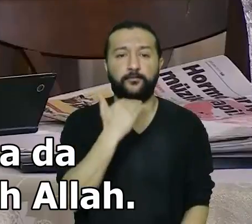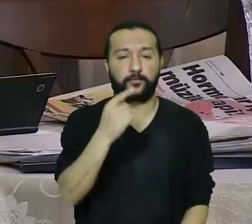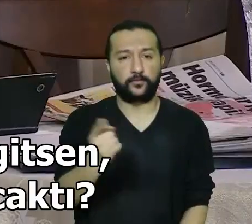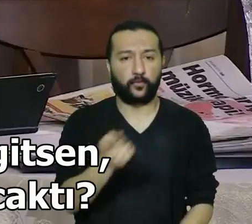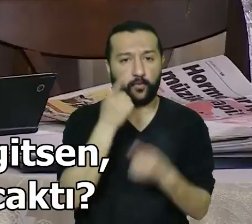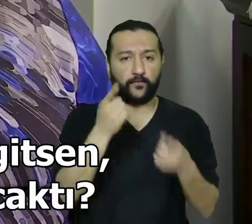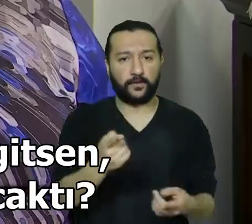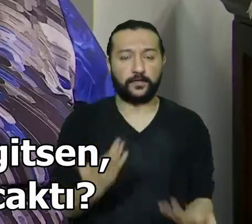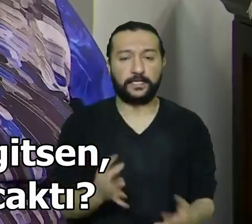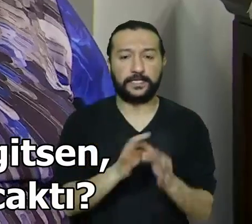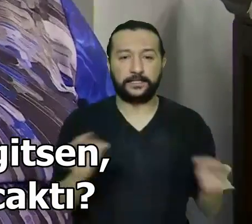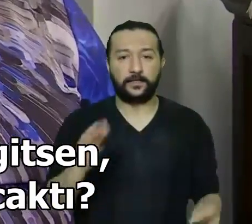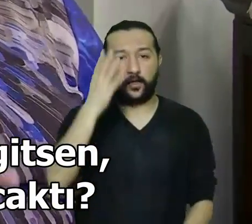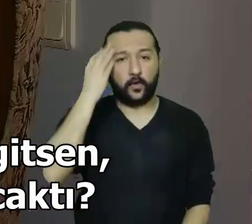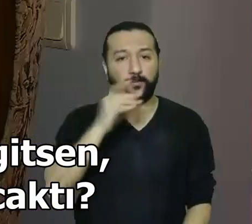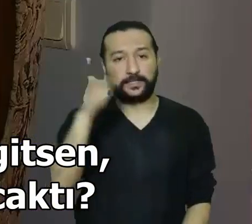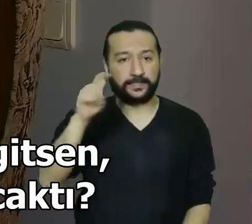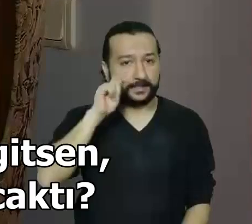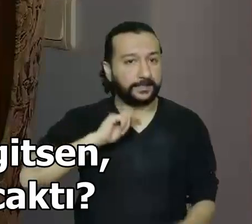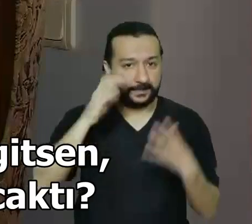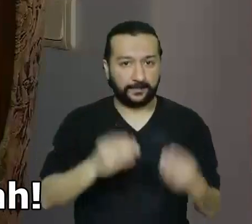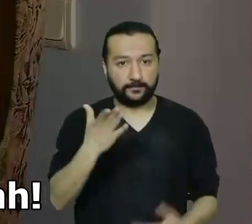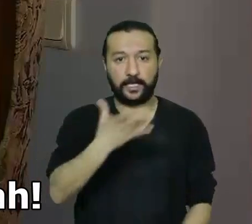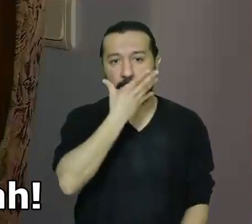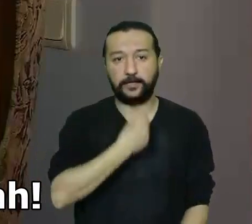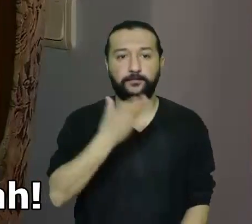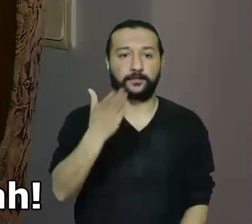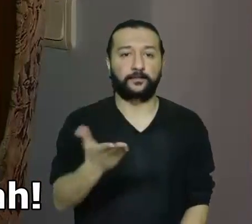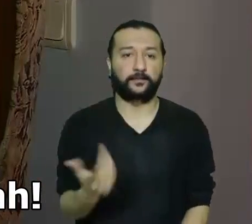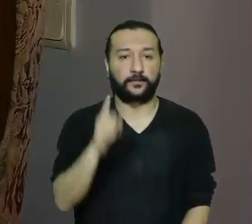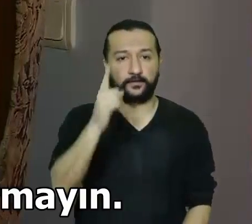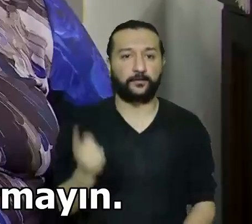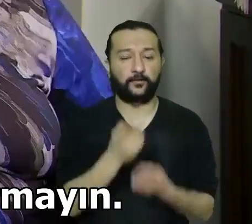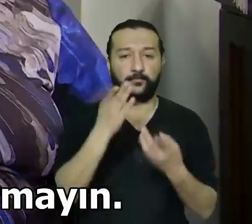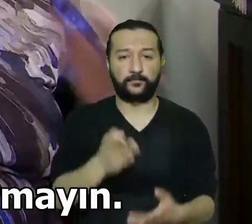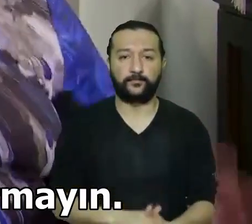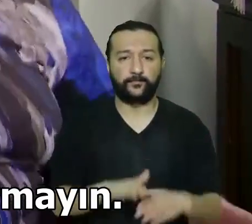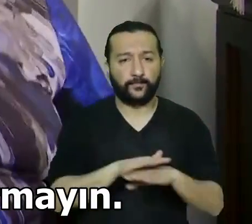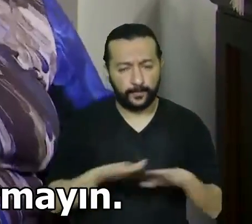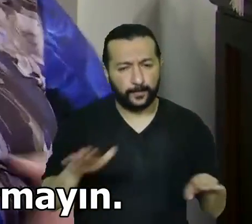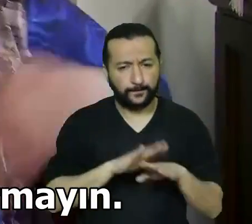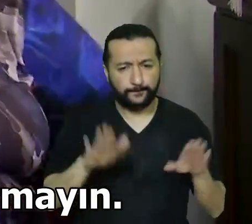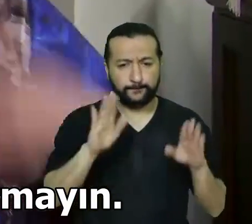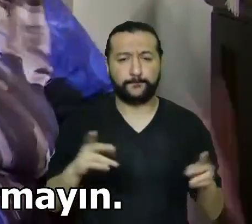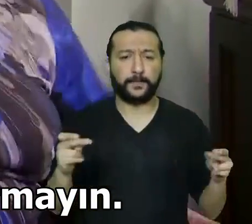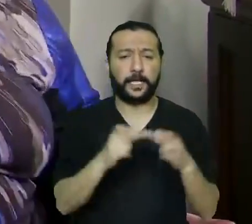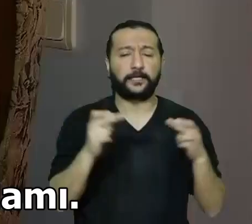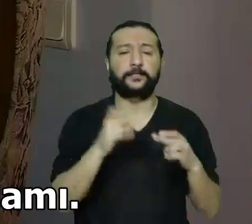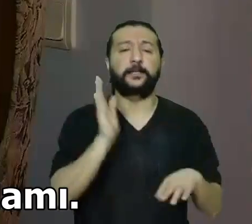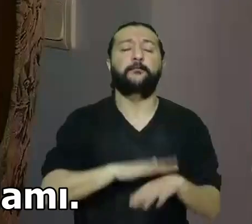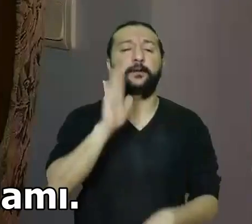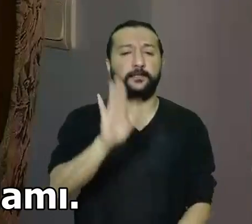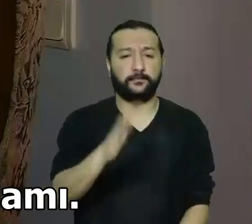Allah Allah. Hiçbir şey öğrenmeden oraya gitsen mahcup olsan daha mı iyi olacaktı? Yazıklar olsun sana ya. Allah. Ya tamam tamam, öyle laf